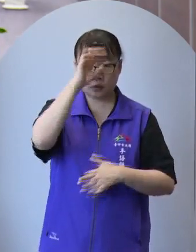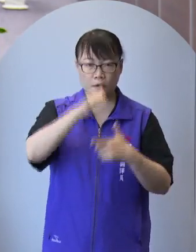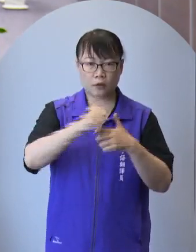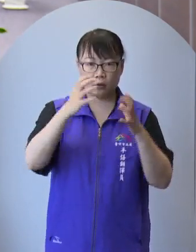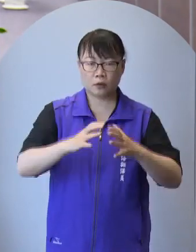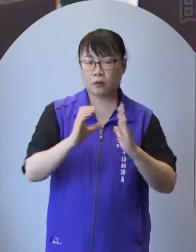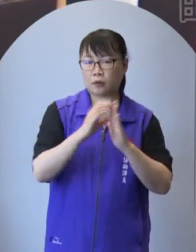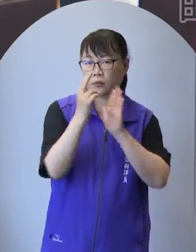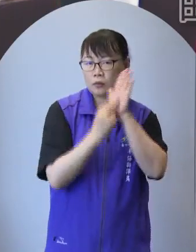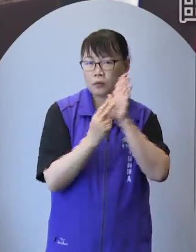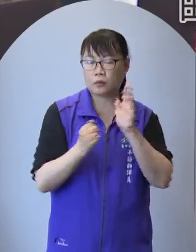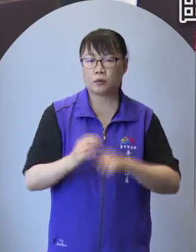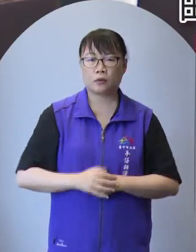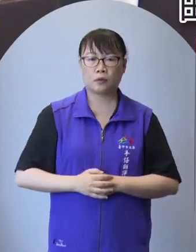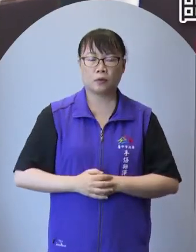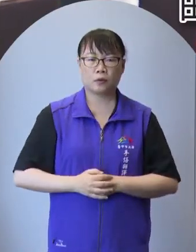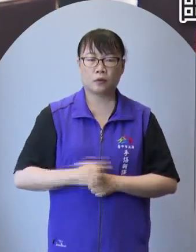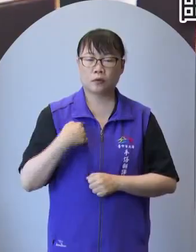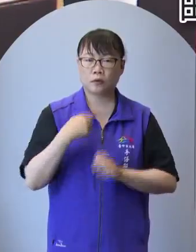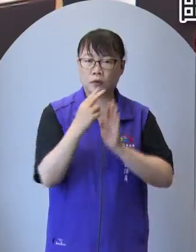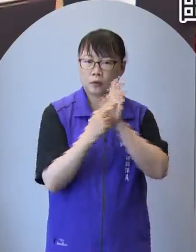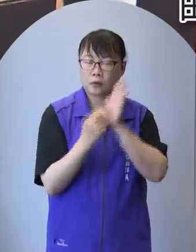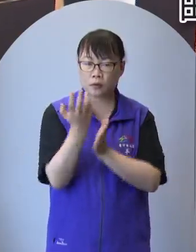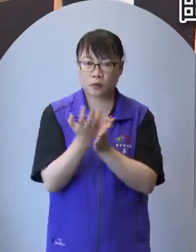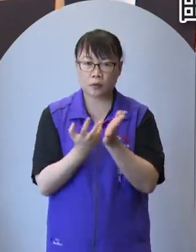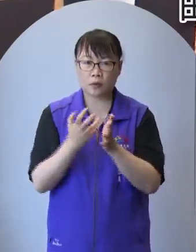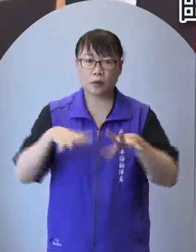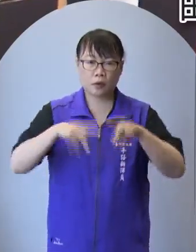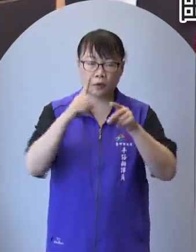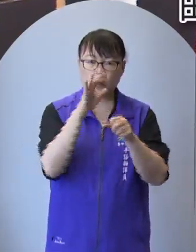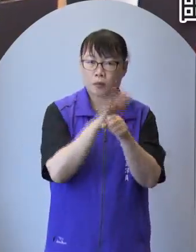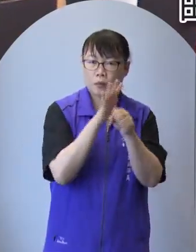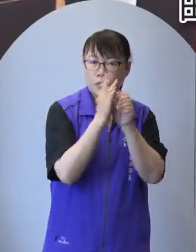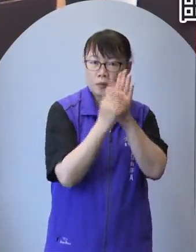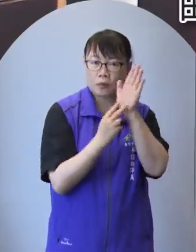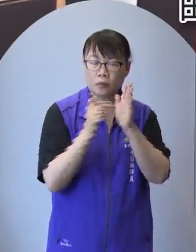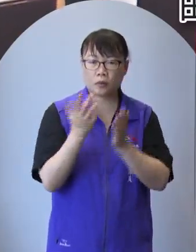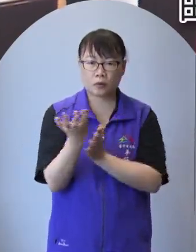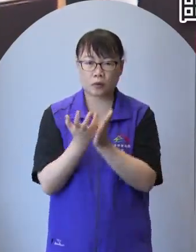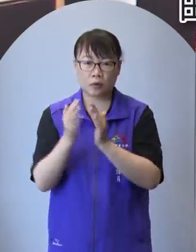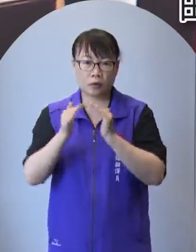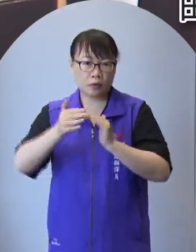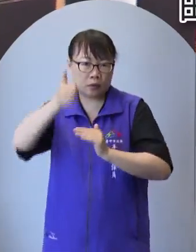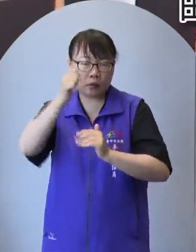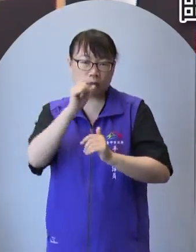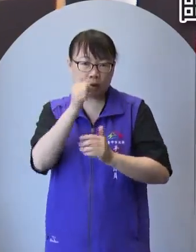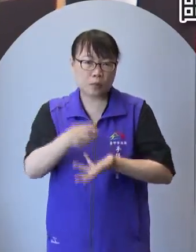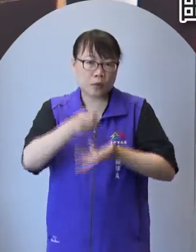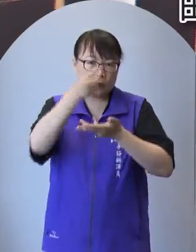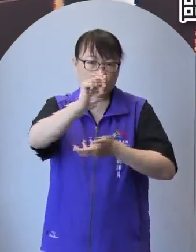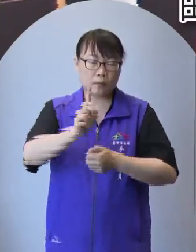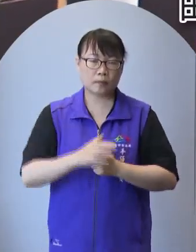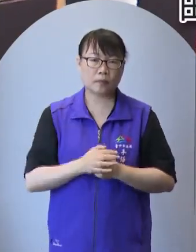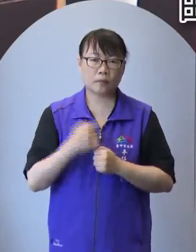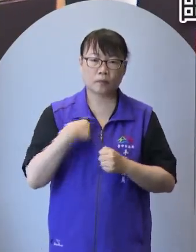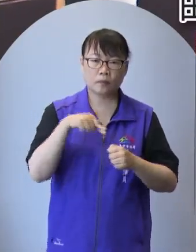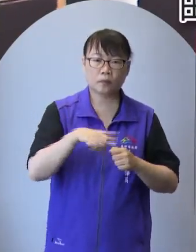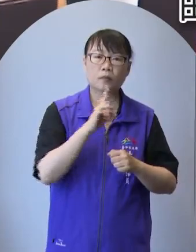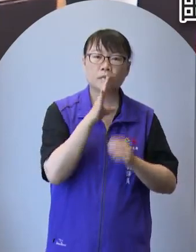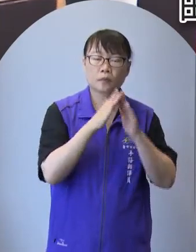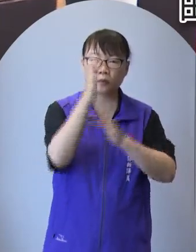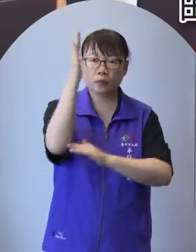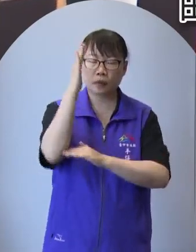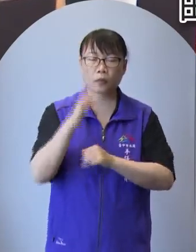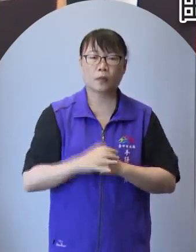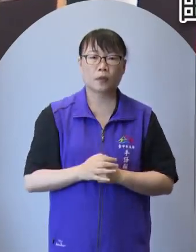局说明。 建设局说明前啊，首先补充，刚刚市长特别有提到啊，台中市我们荣获